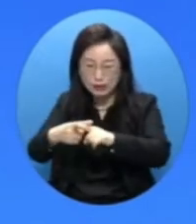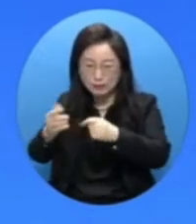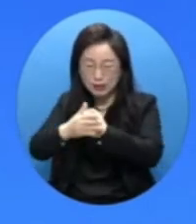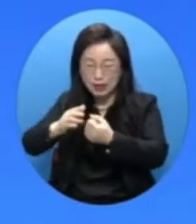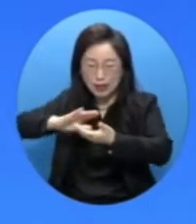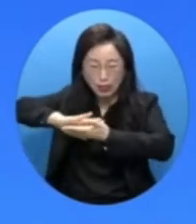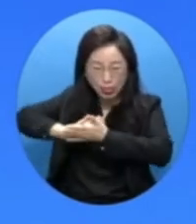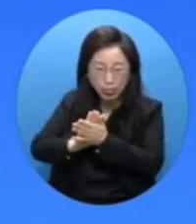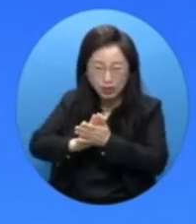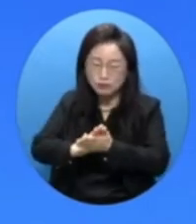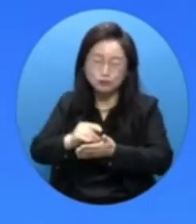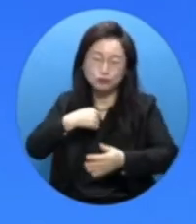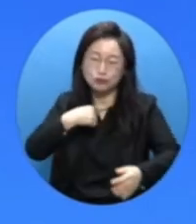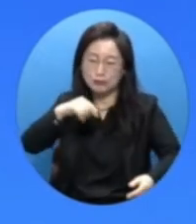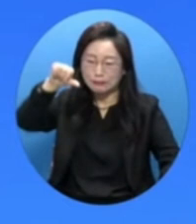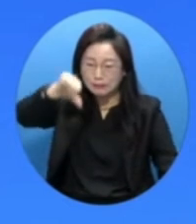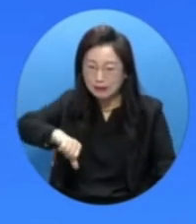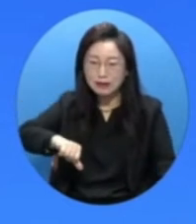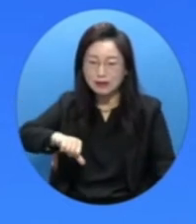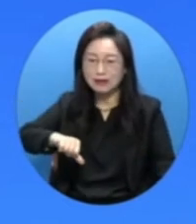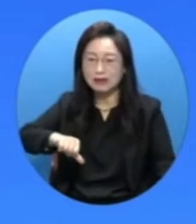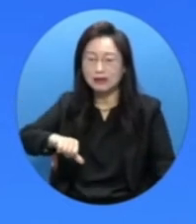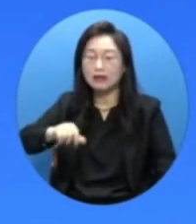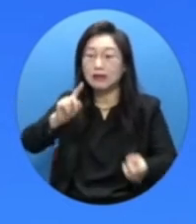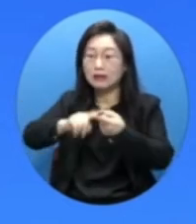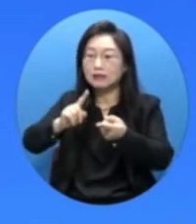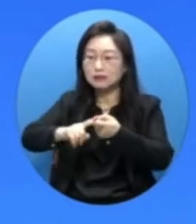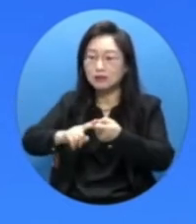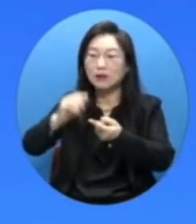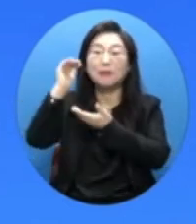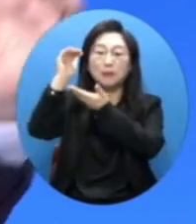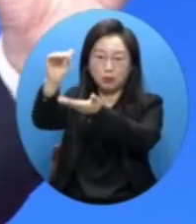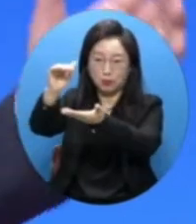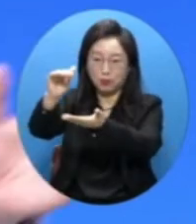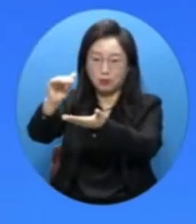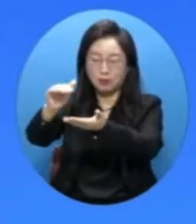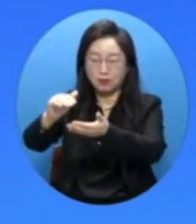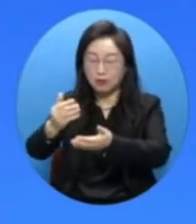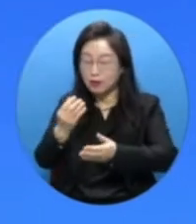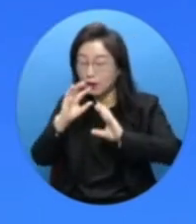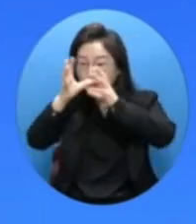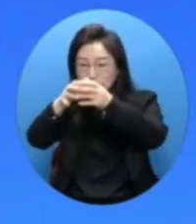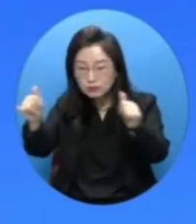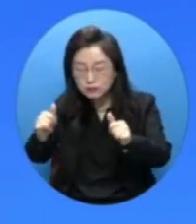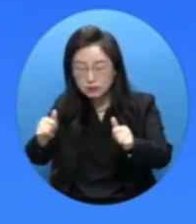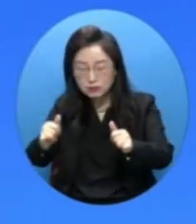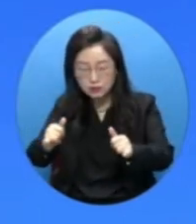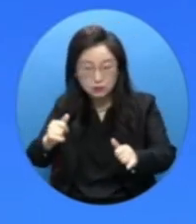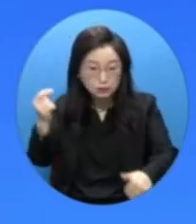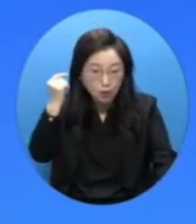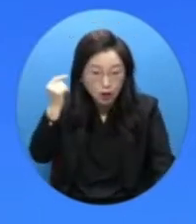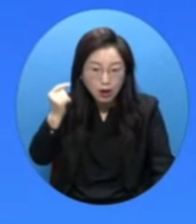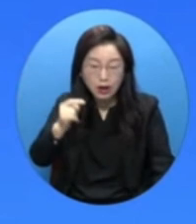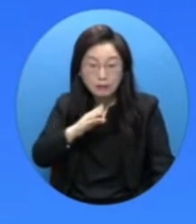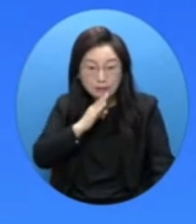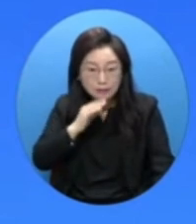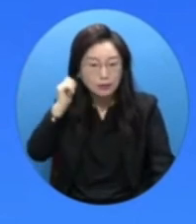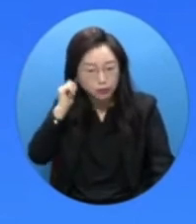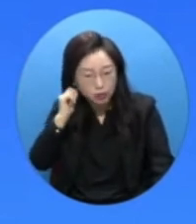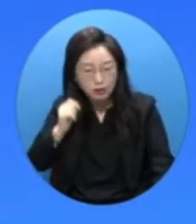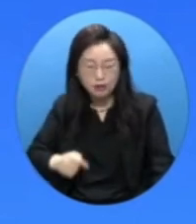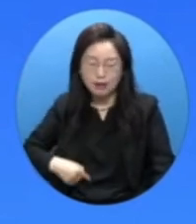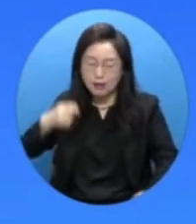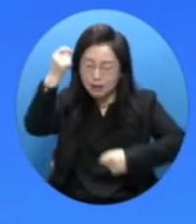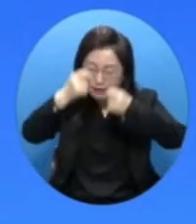될 것이라고 그들 앞 이스라엘 보고했을 때 이스라엘 백성들이 밤새 통곡하고 울면서